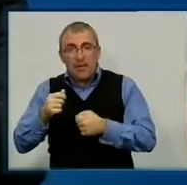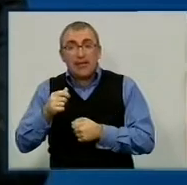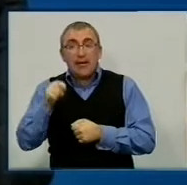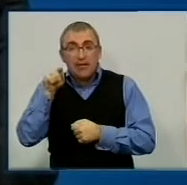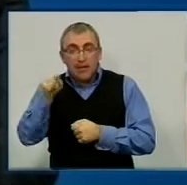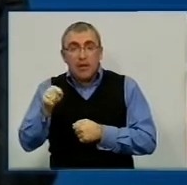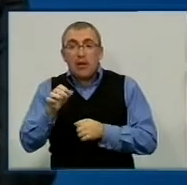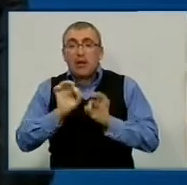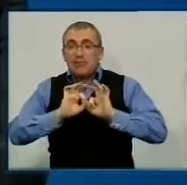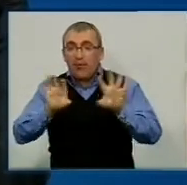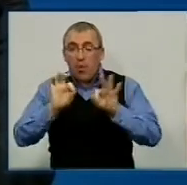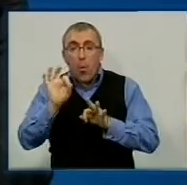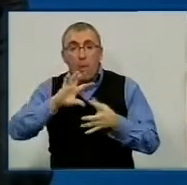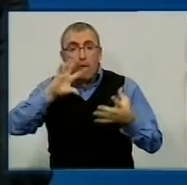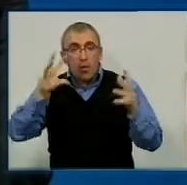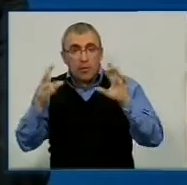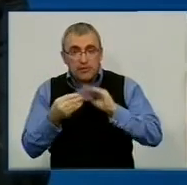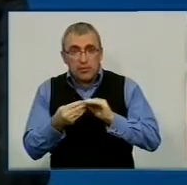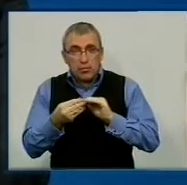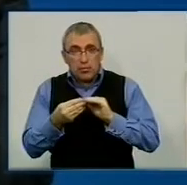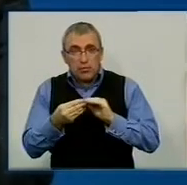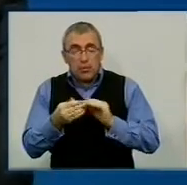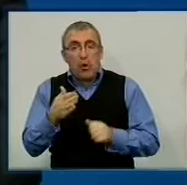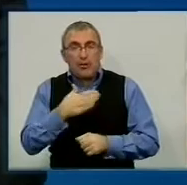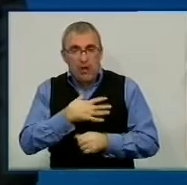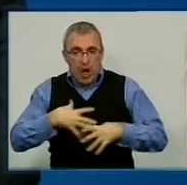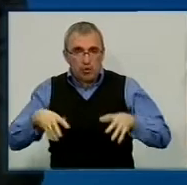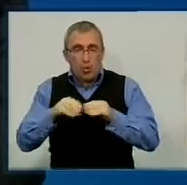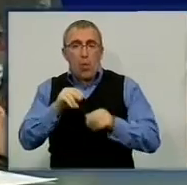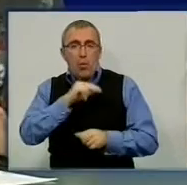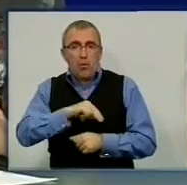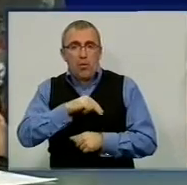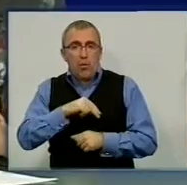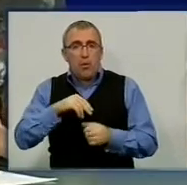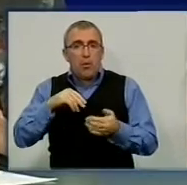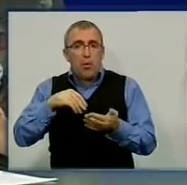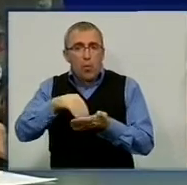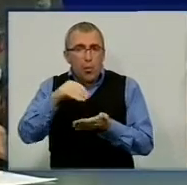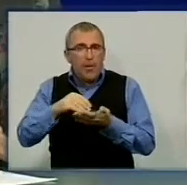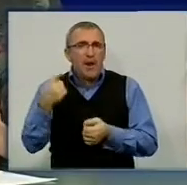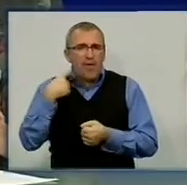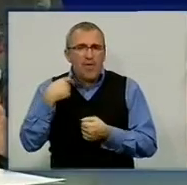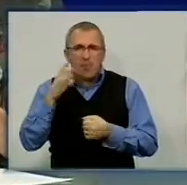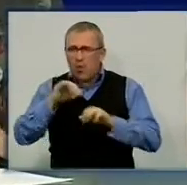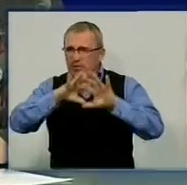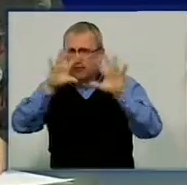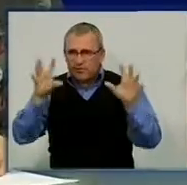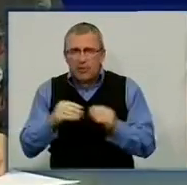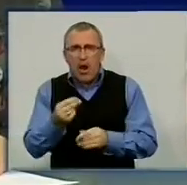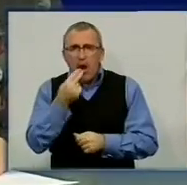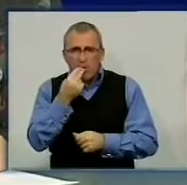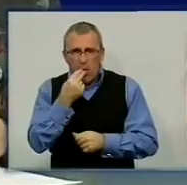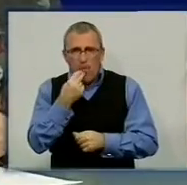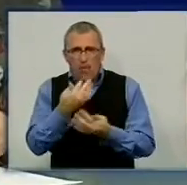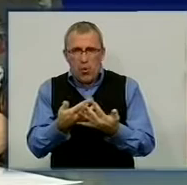і звітували про результати сво нашої роботи купити сьогодні кіровоградське можна все маю на увазі харчові